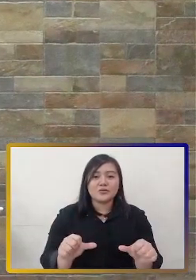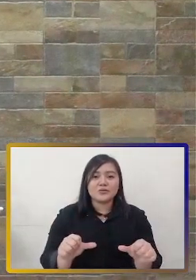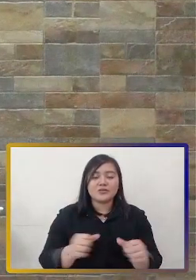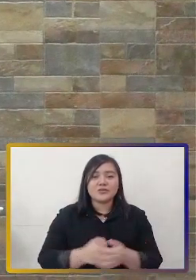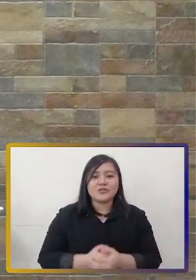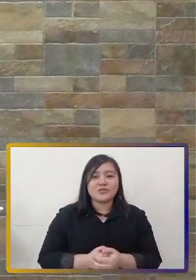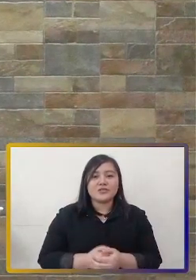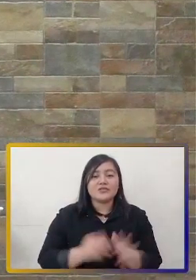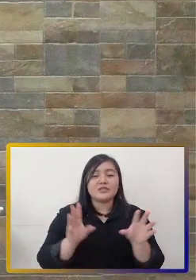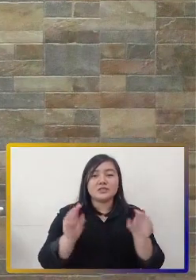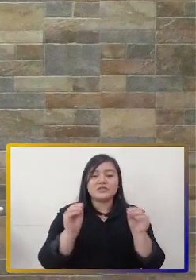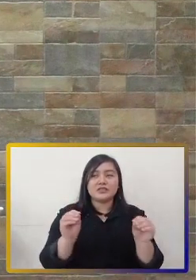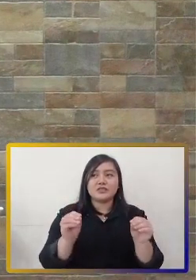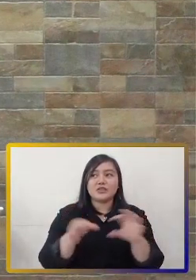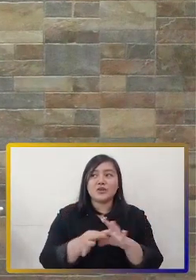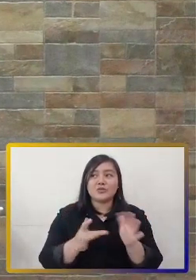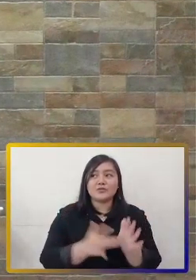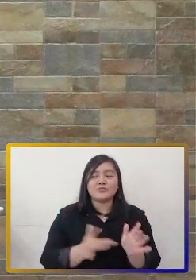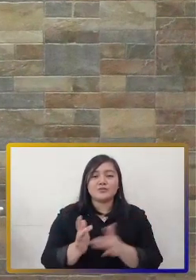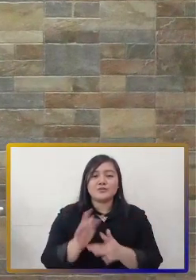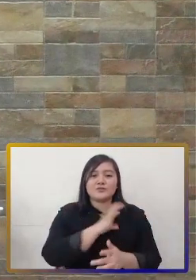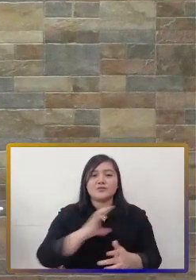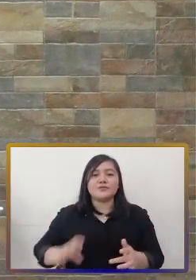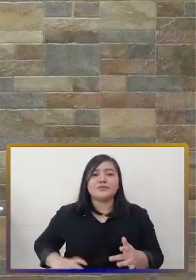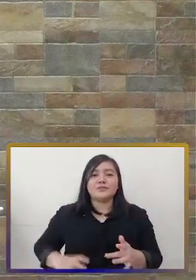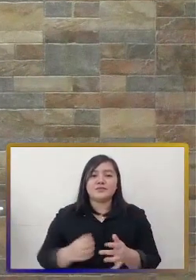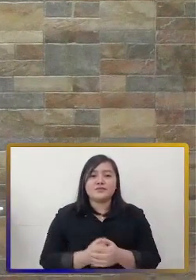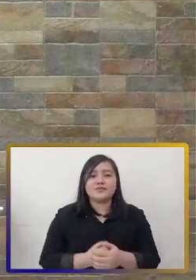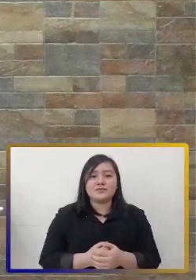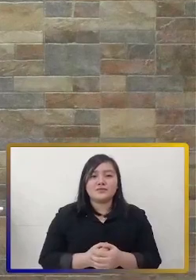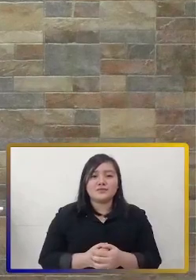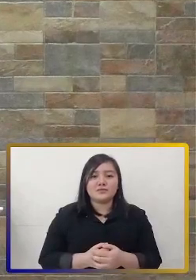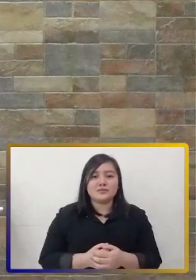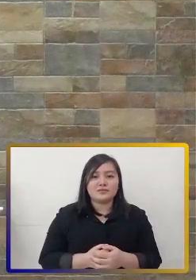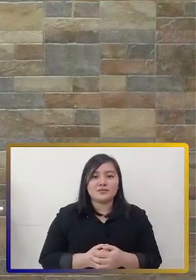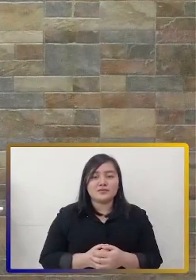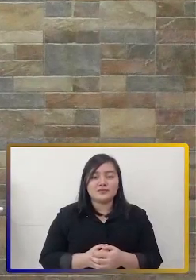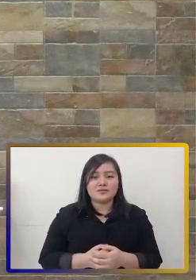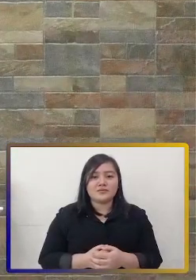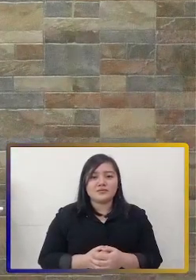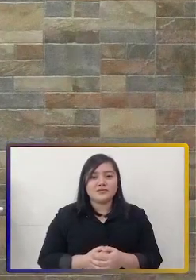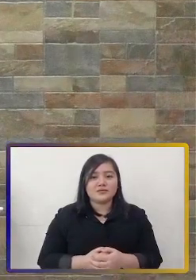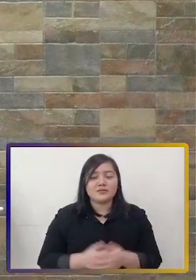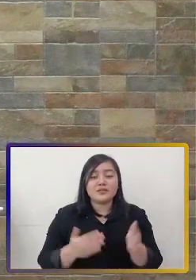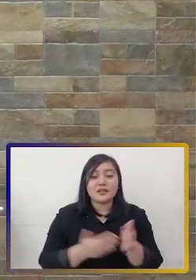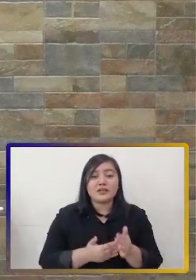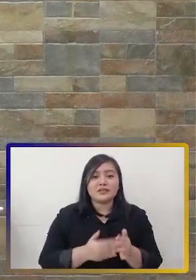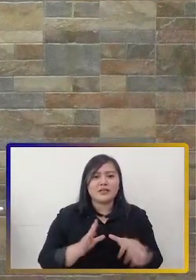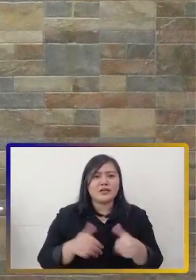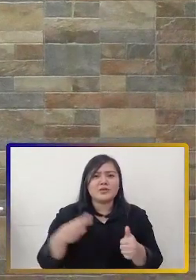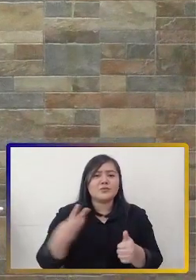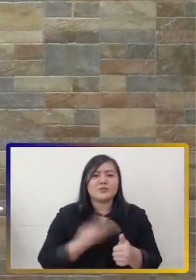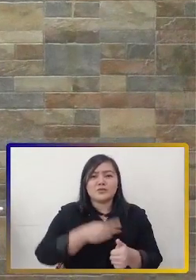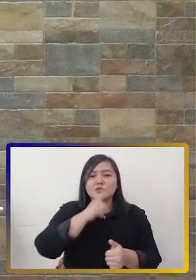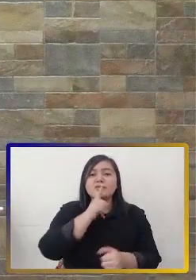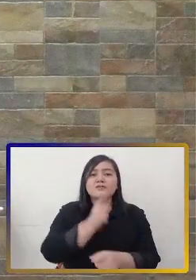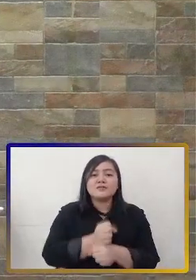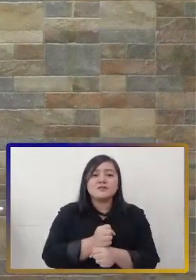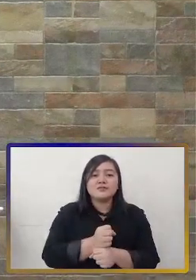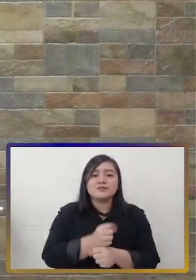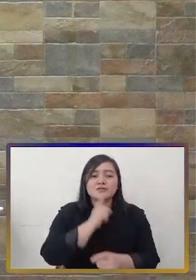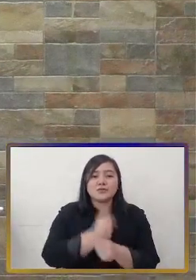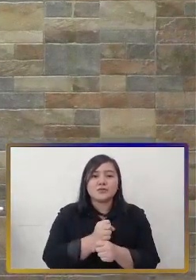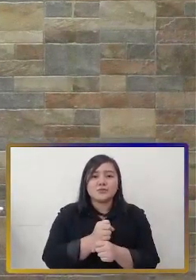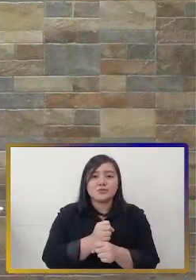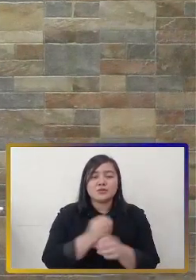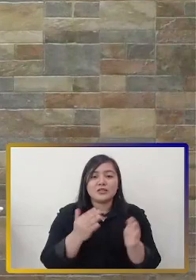Ng katuruan ng Panginoong Hesukristo. You see? Paano tayo makakasiguro? You see? Because they